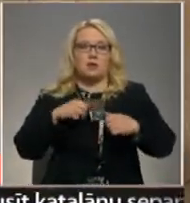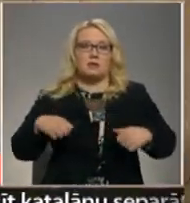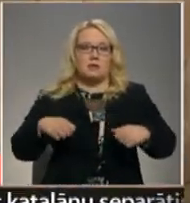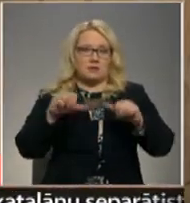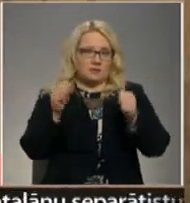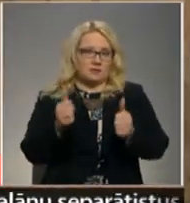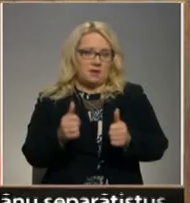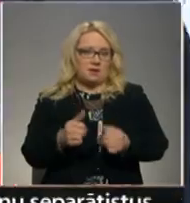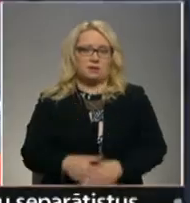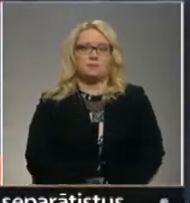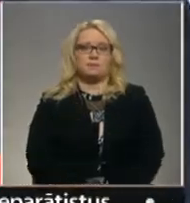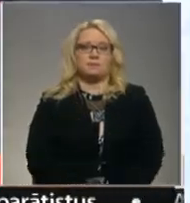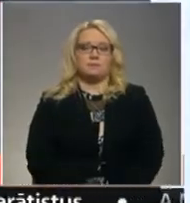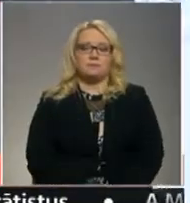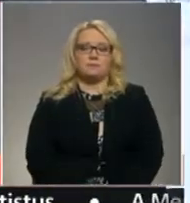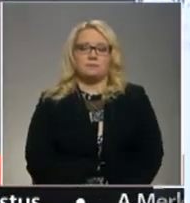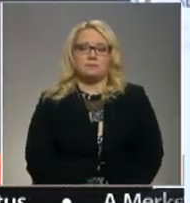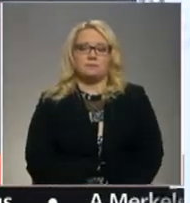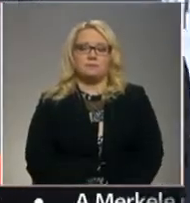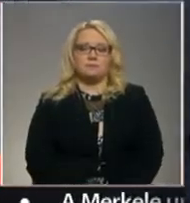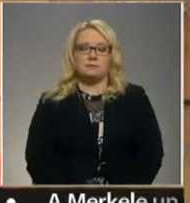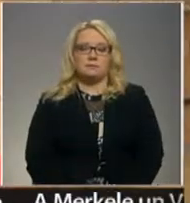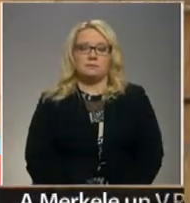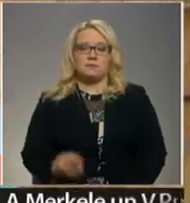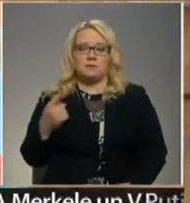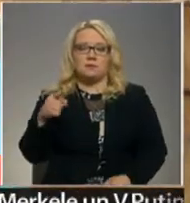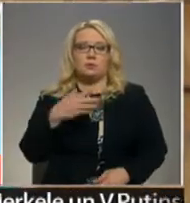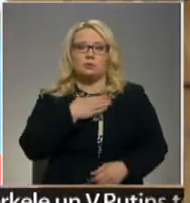izveidi. Ā, sunītis!